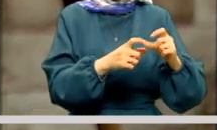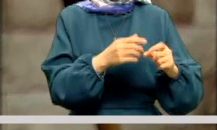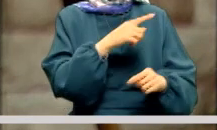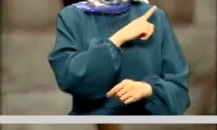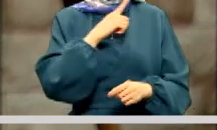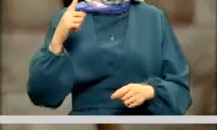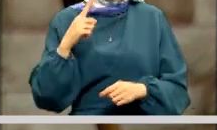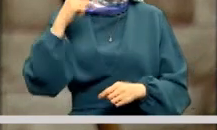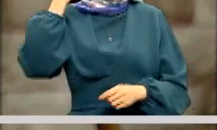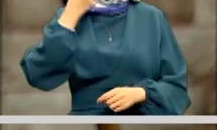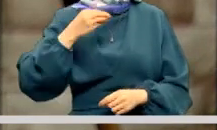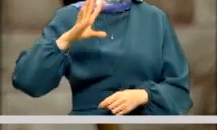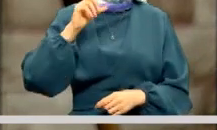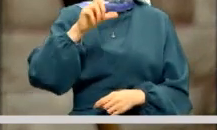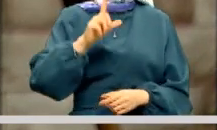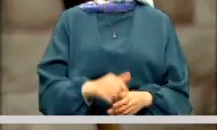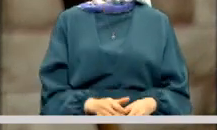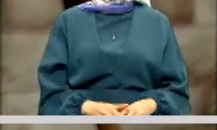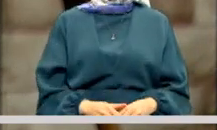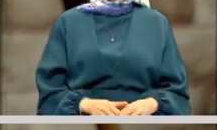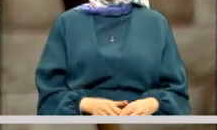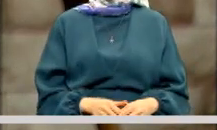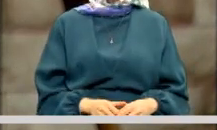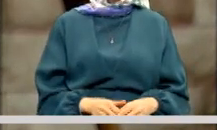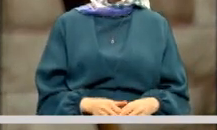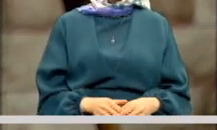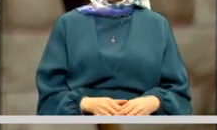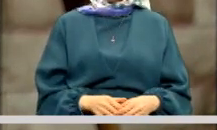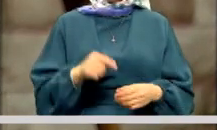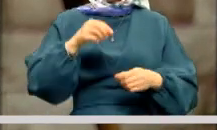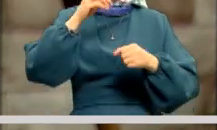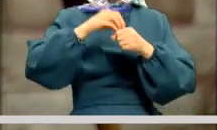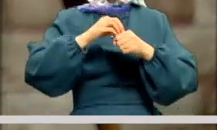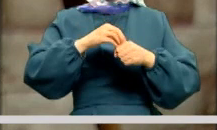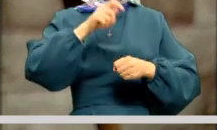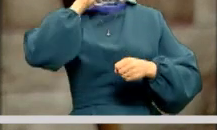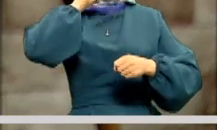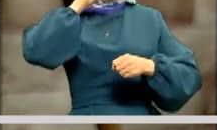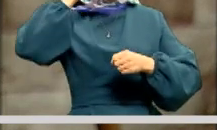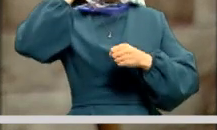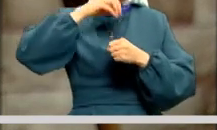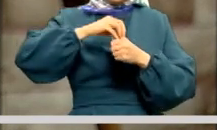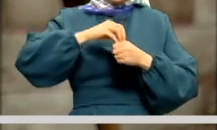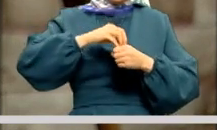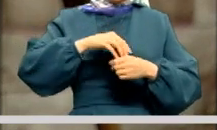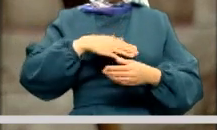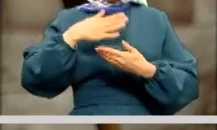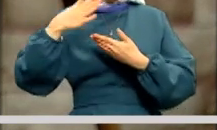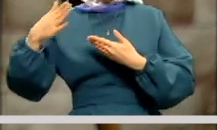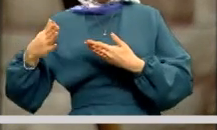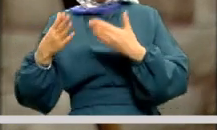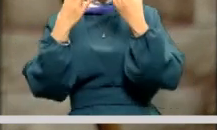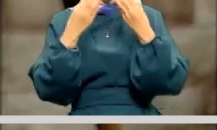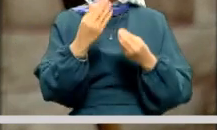zihnimizde olmamalı Dolayısıyla bu Mümin içiniyle dışıyla içindekini dışarıya yansıtan